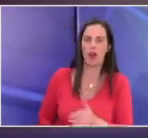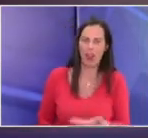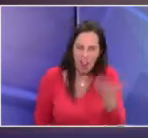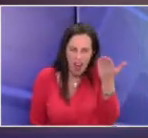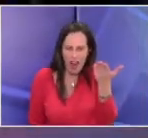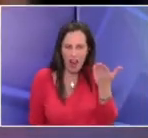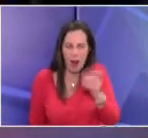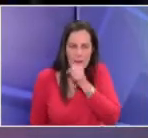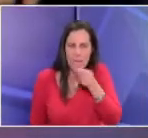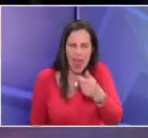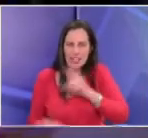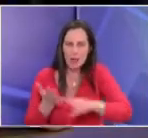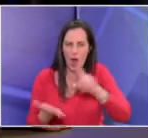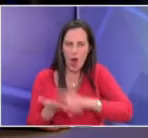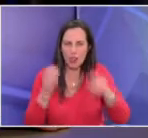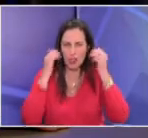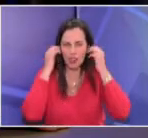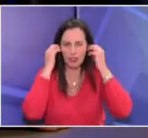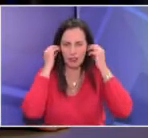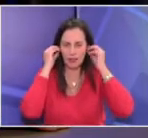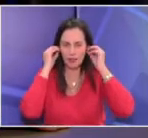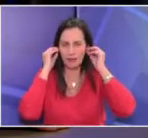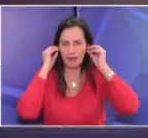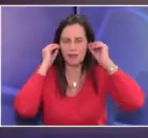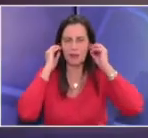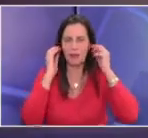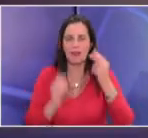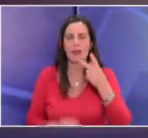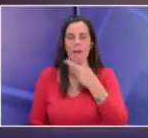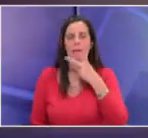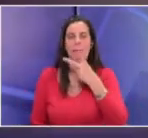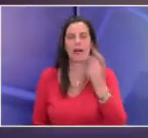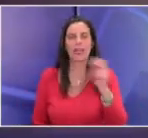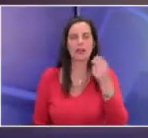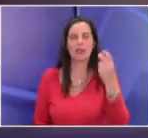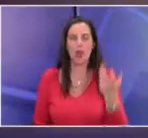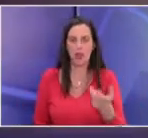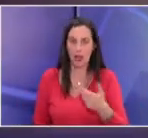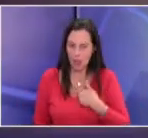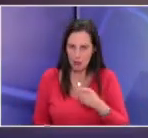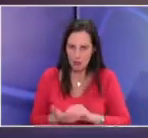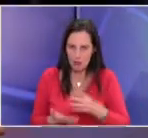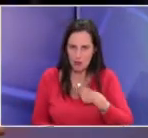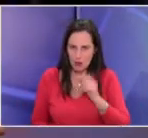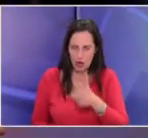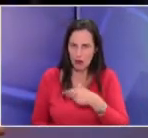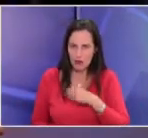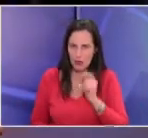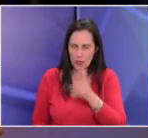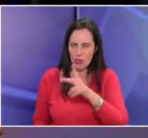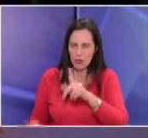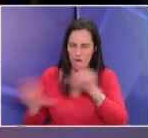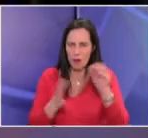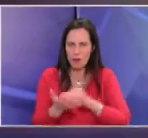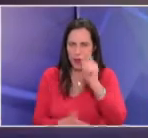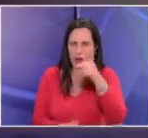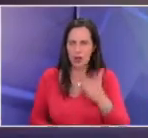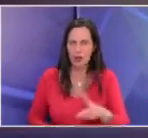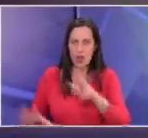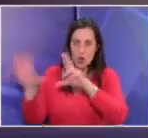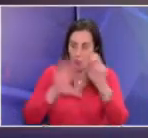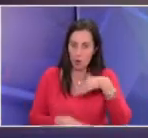הכנסה. מובן. למה? זה עסק מניב, אתה מזכיר אותו, לוקחים מס הכנסה. למה אתה לוקח לי ביטוח